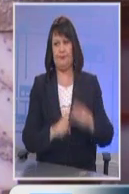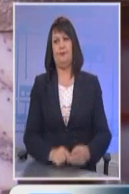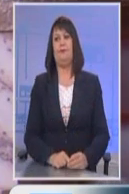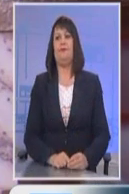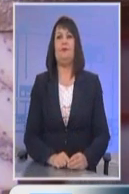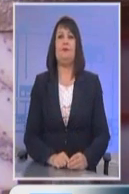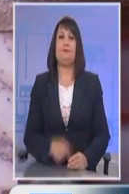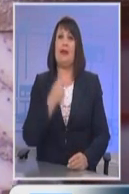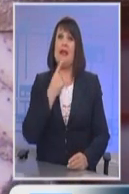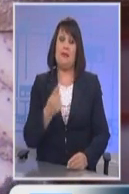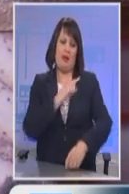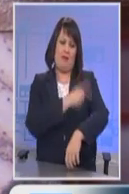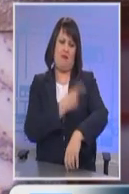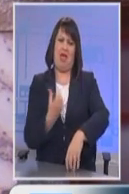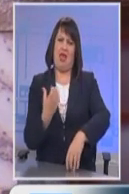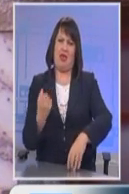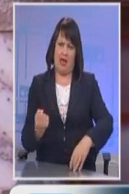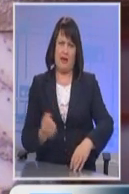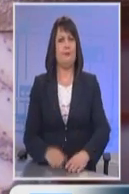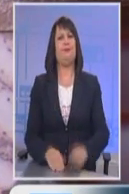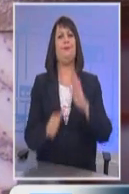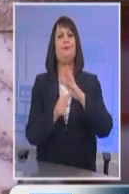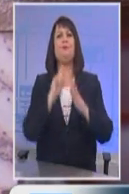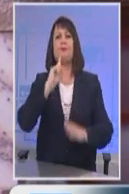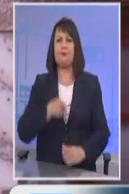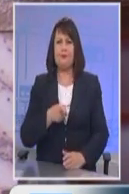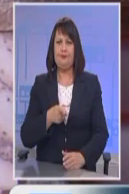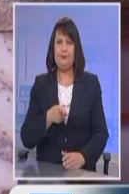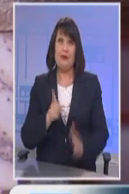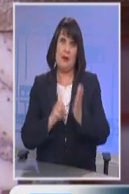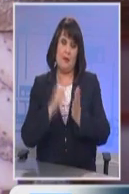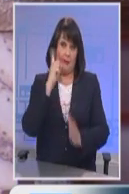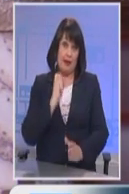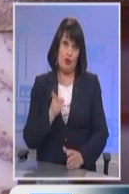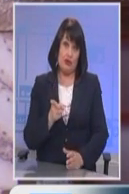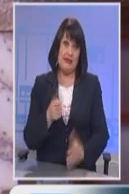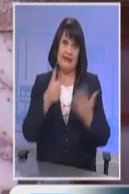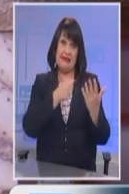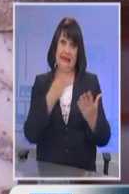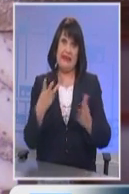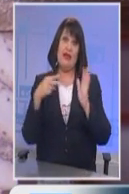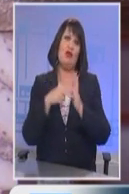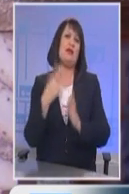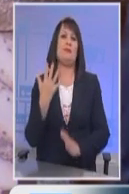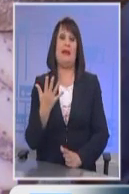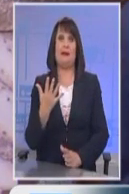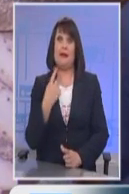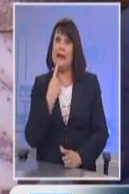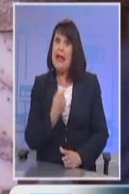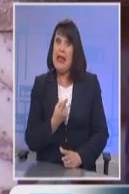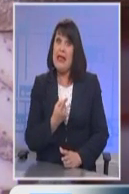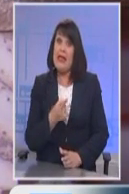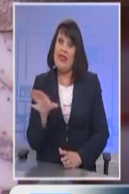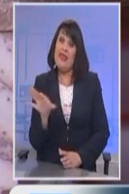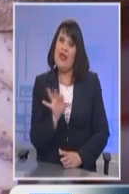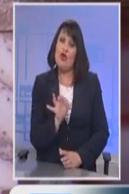στα προσόντα που αναφερθήκατε. Σύμφωνα με το προεδρικό διάταγμα, που θα έπρεπε να το ξέρετε, 63 του 2005, ο